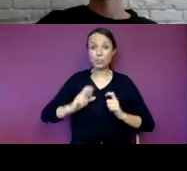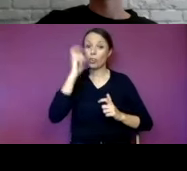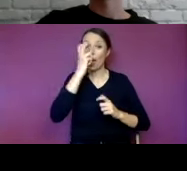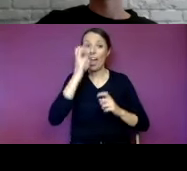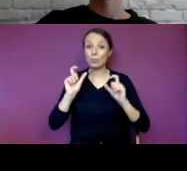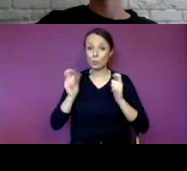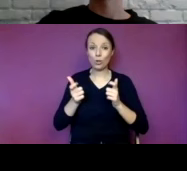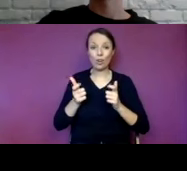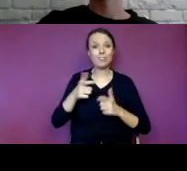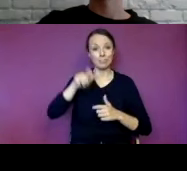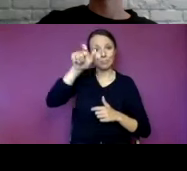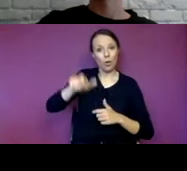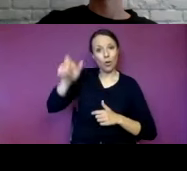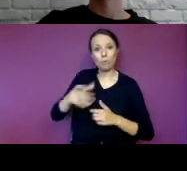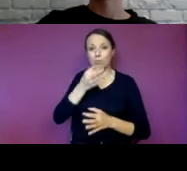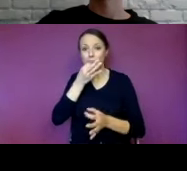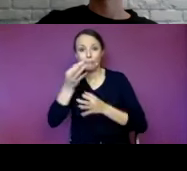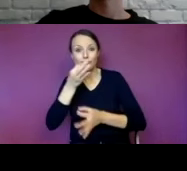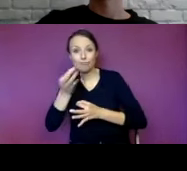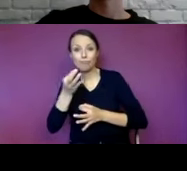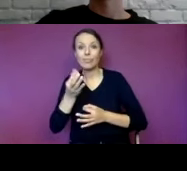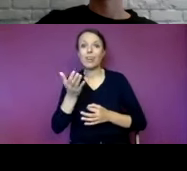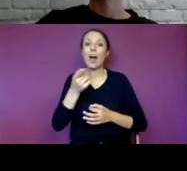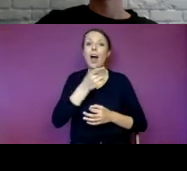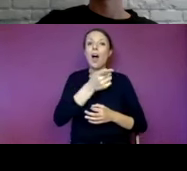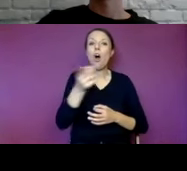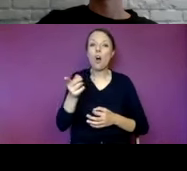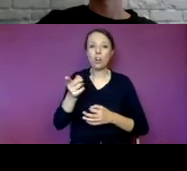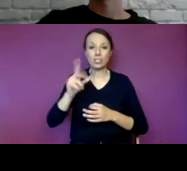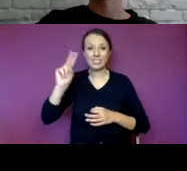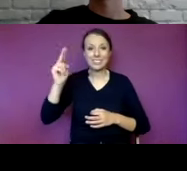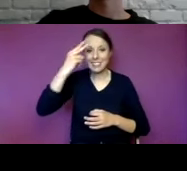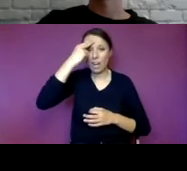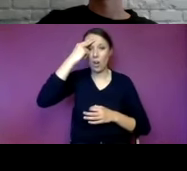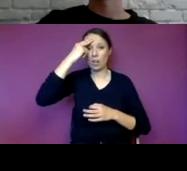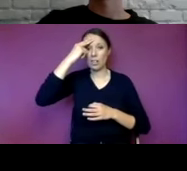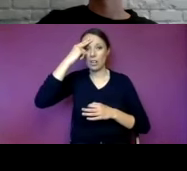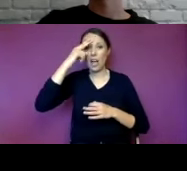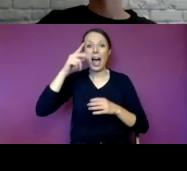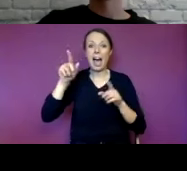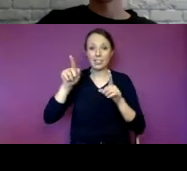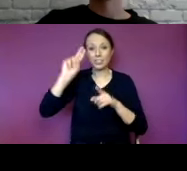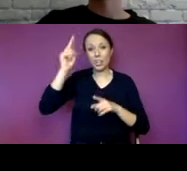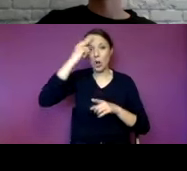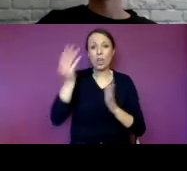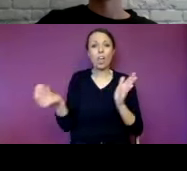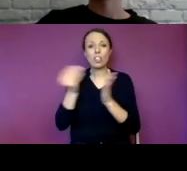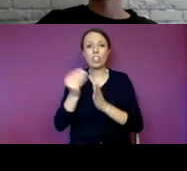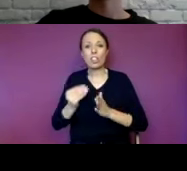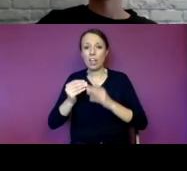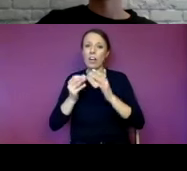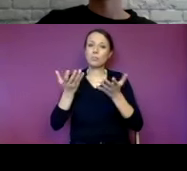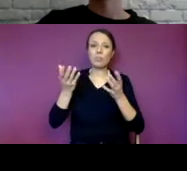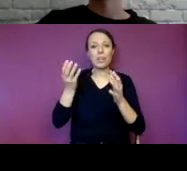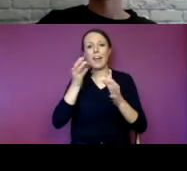jak one kształtują i pielęgnują stereotypy i imaginaria dotyczące nas, mieszczan i osób, które